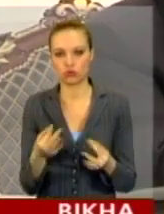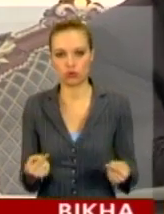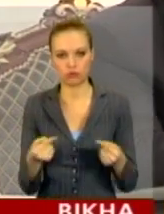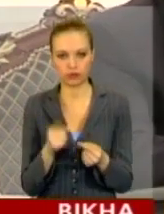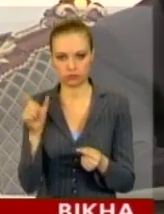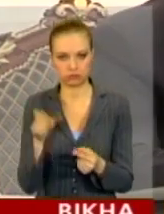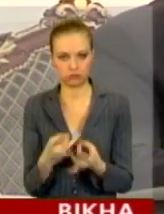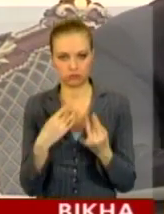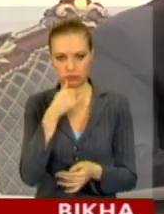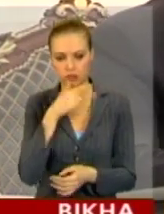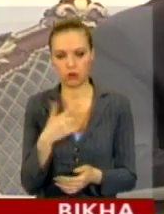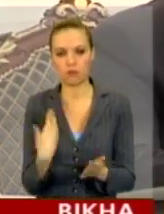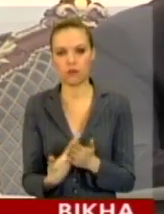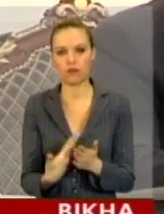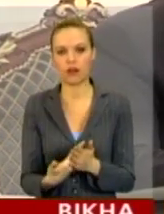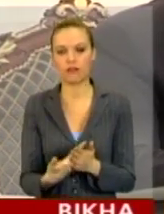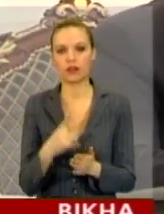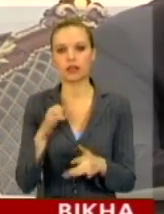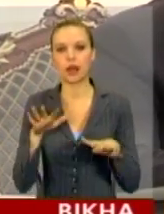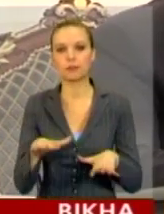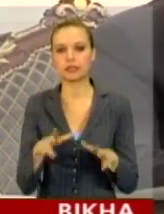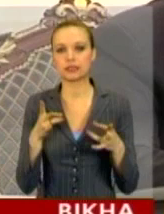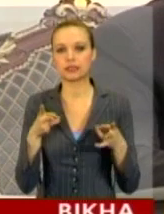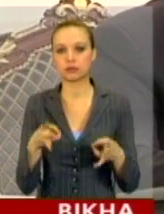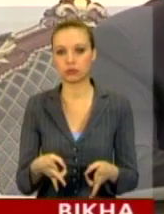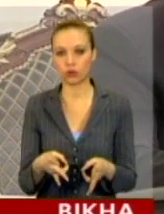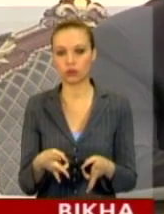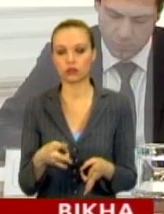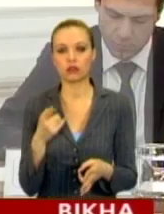Петренко не розповів. Мовляв, на місці пригоди